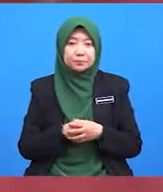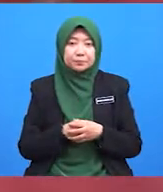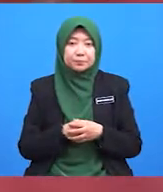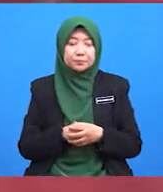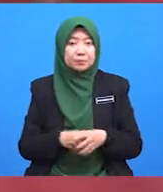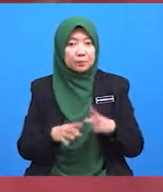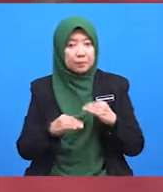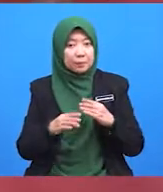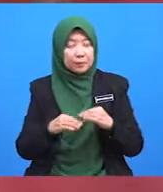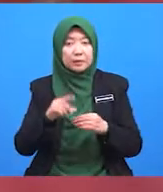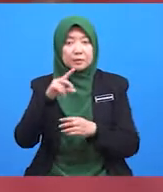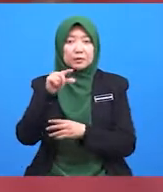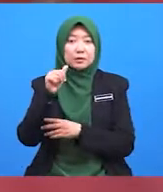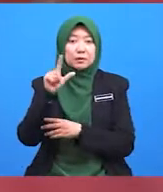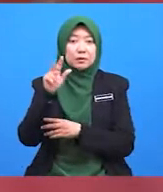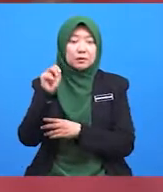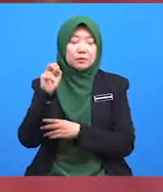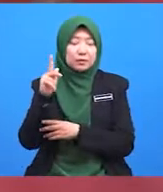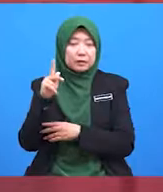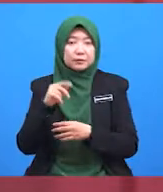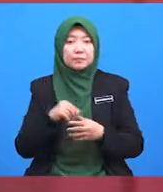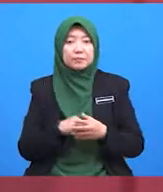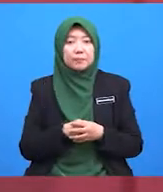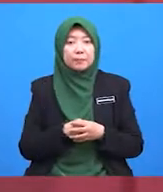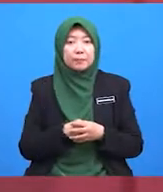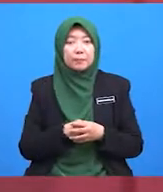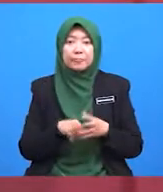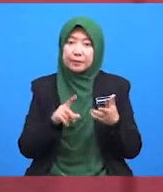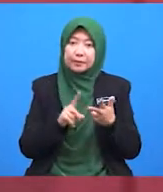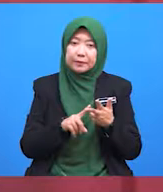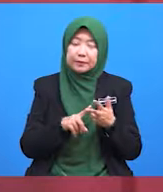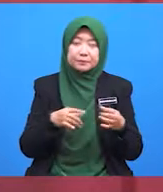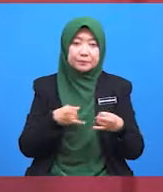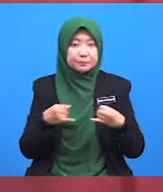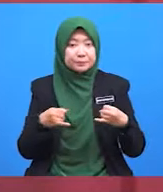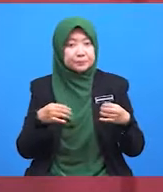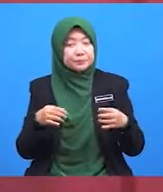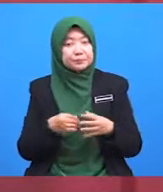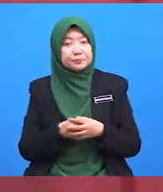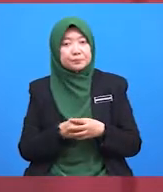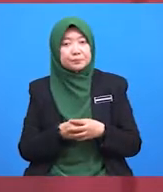Yang kedua, pad galvanik. Yang ketiga, tali pengikat.